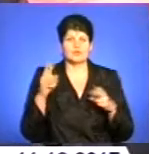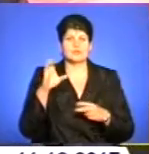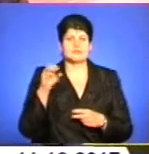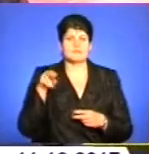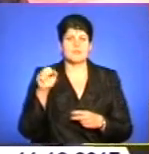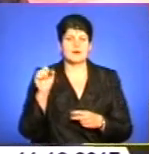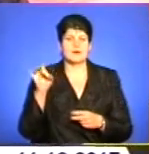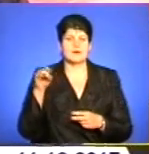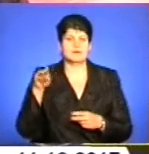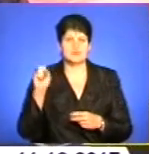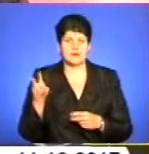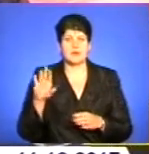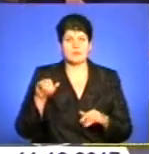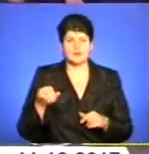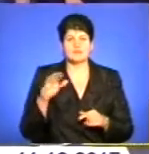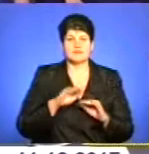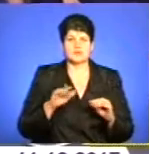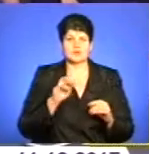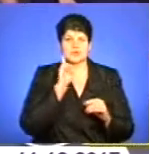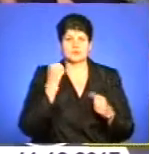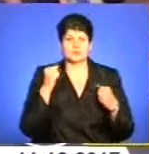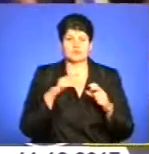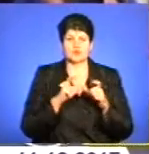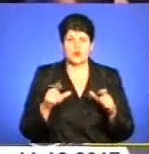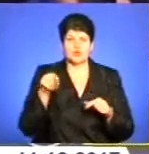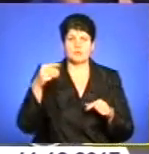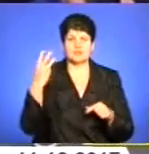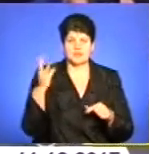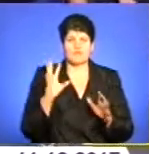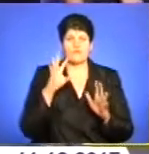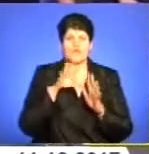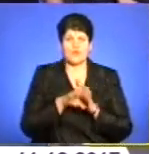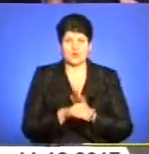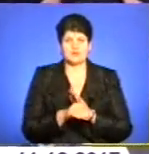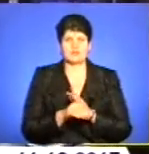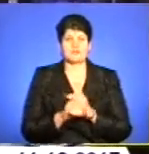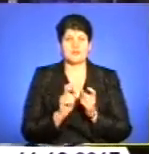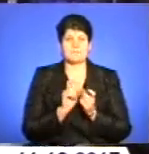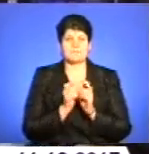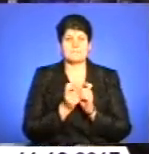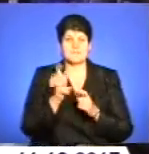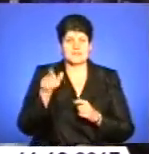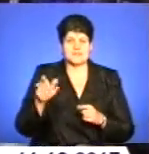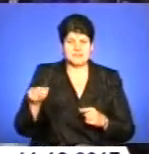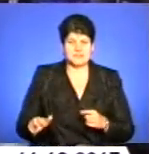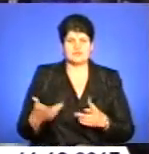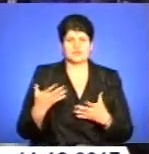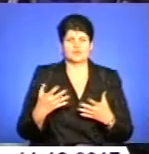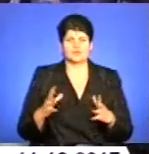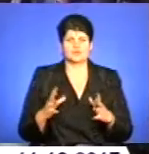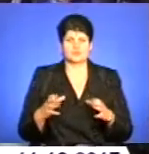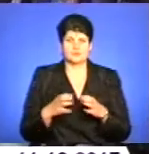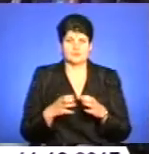у дитячо-юнацькій спортивній школі номер 3. Спортсмен входив до бійцівської дружини, яку за кількістю перемог у 60-х-90-х роках